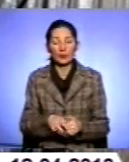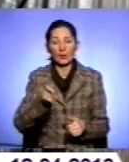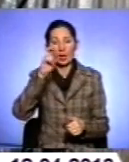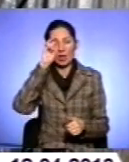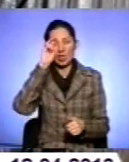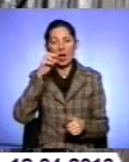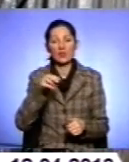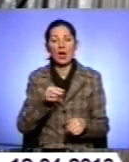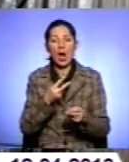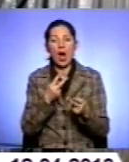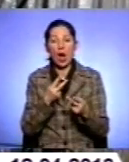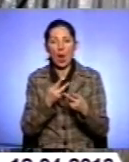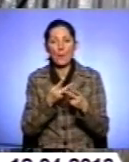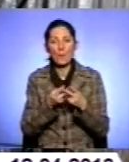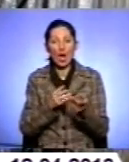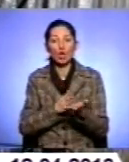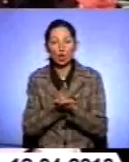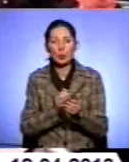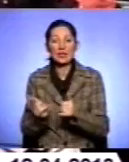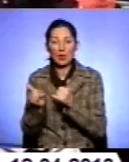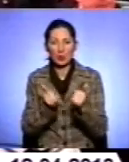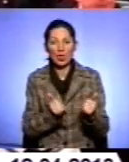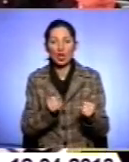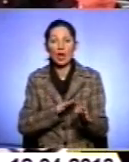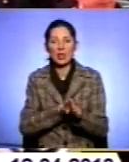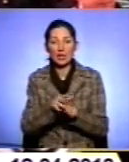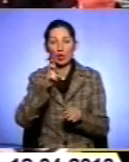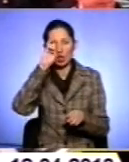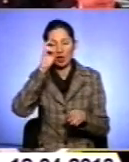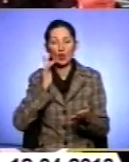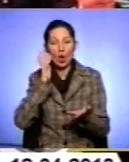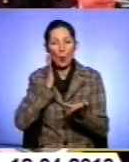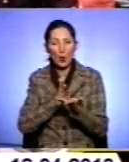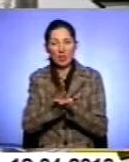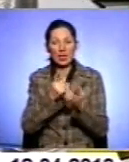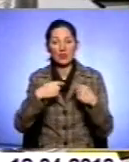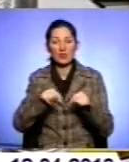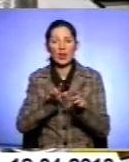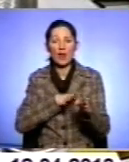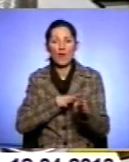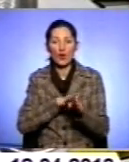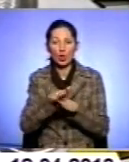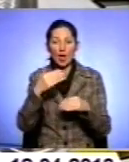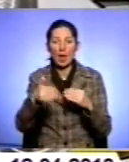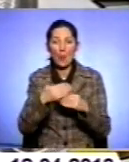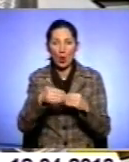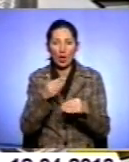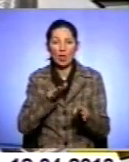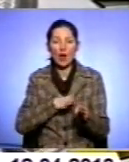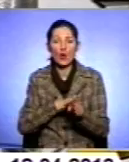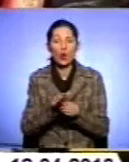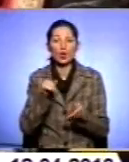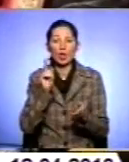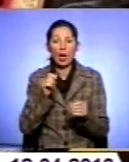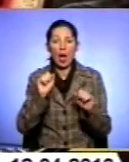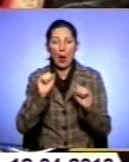Державна пенітенціарна служба забезпечує реалізацію державної політики у сфері виконання покарань, виконує правоохоронні функції та